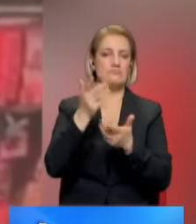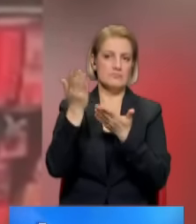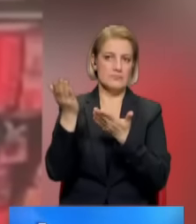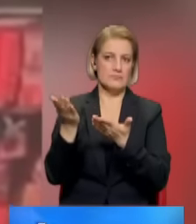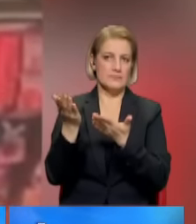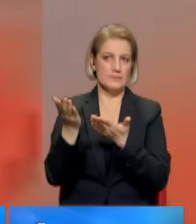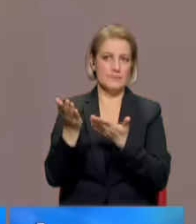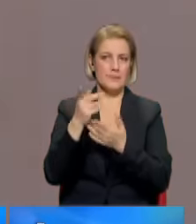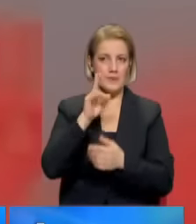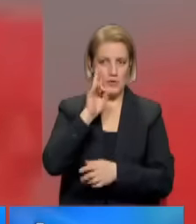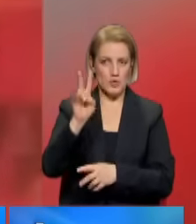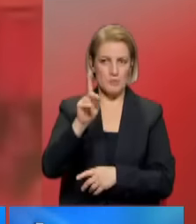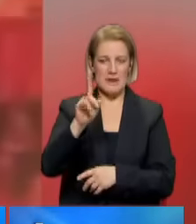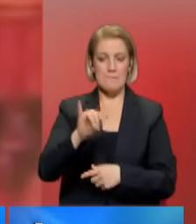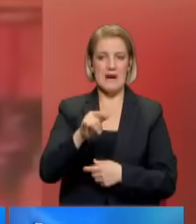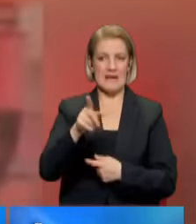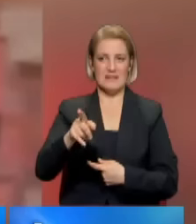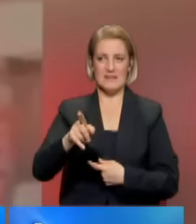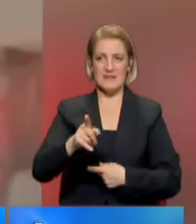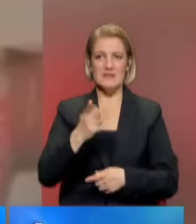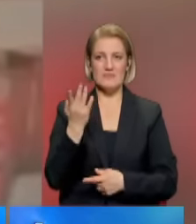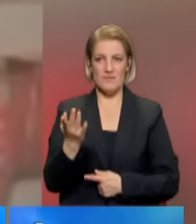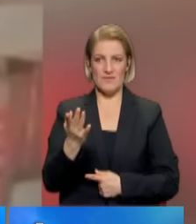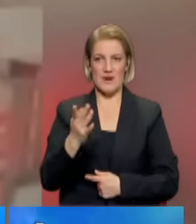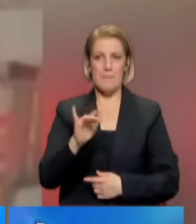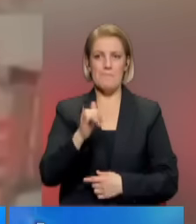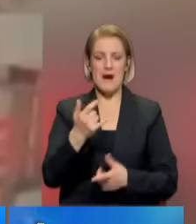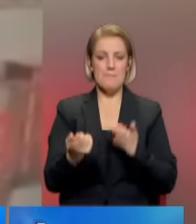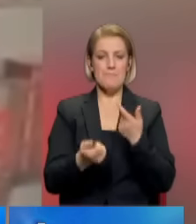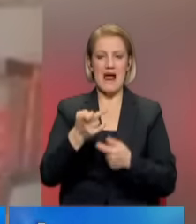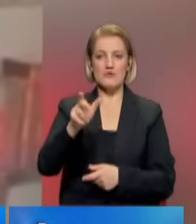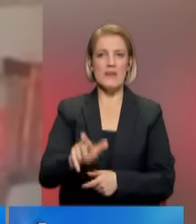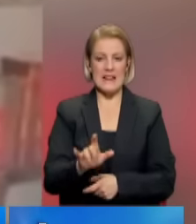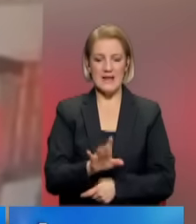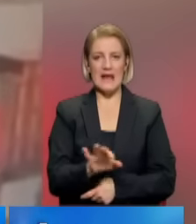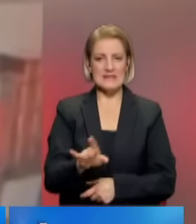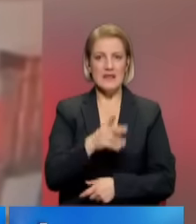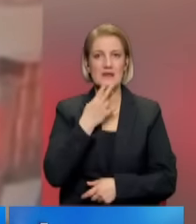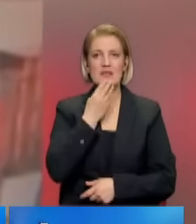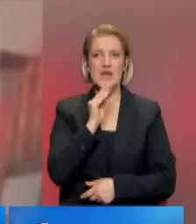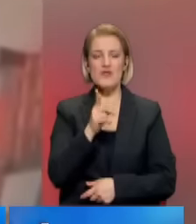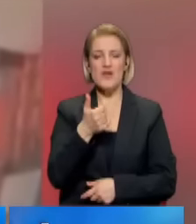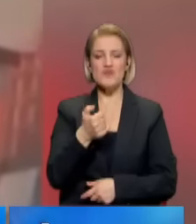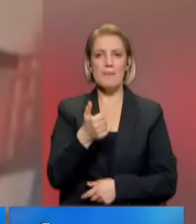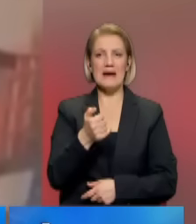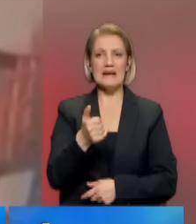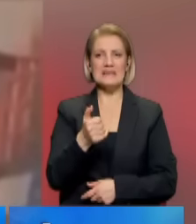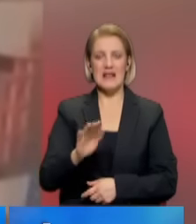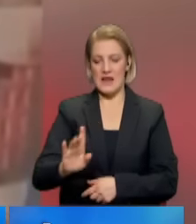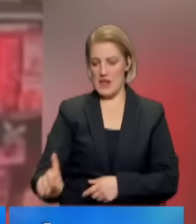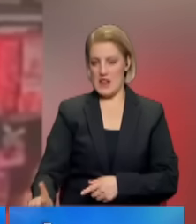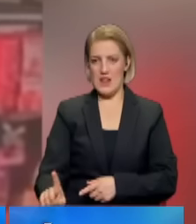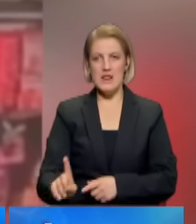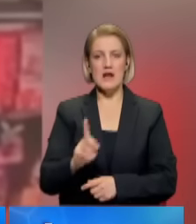ekranınıza geliyor. İşte görüyorsunuz bir market ve market çalışanı kasiyer genç çakmak gazını ısıtıcının